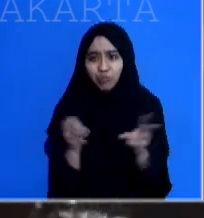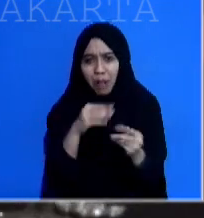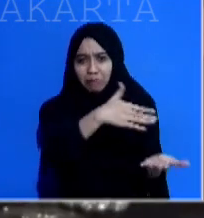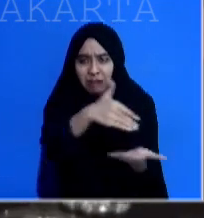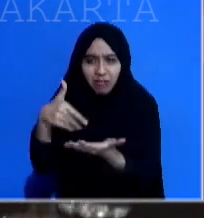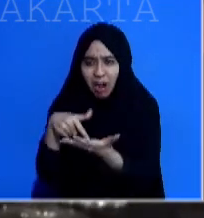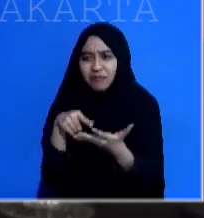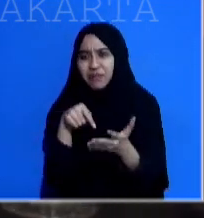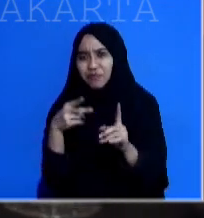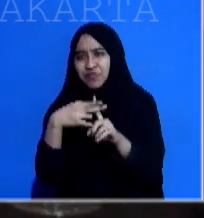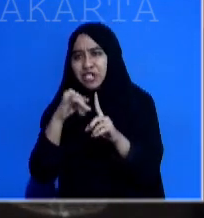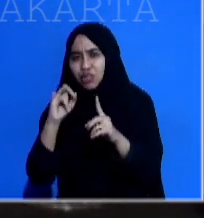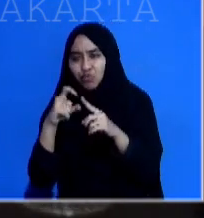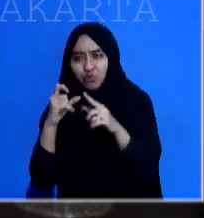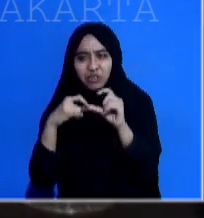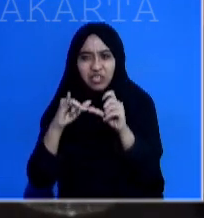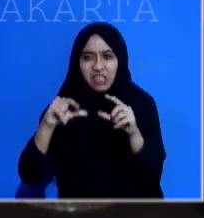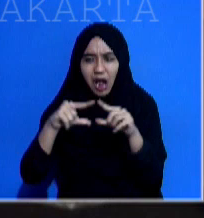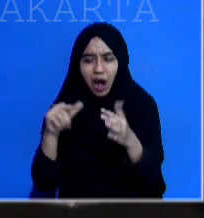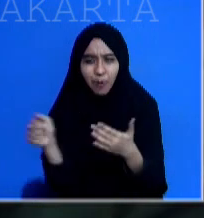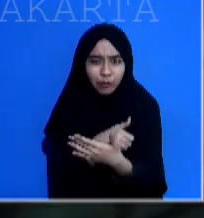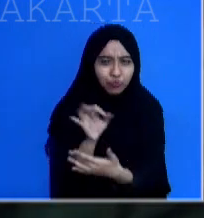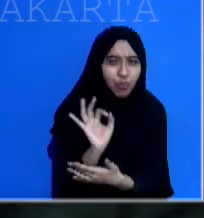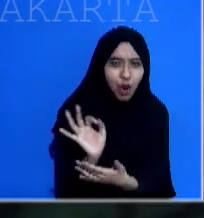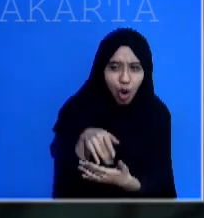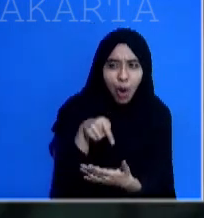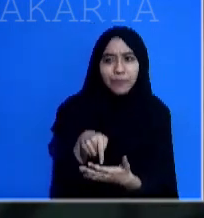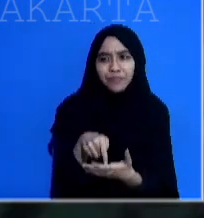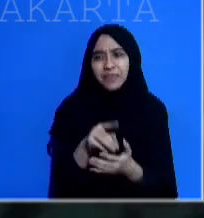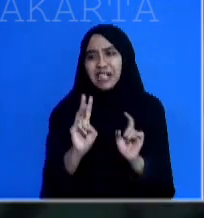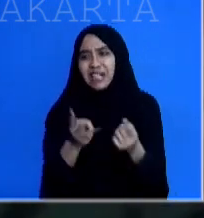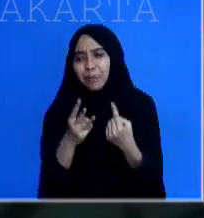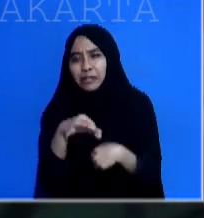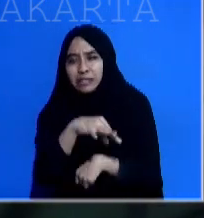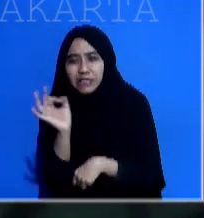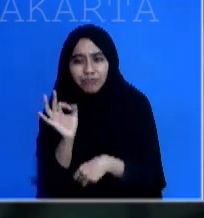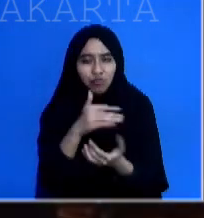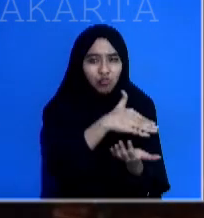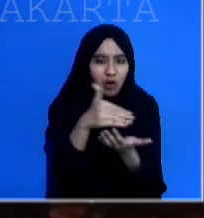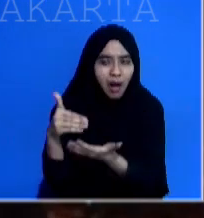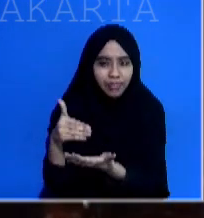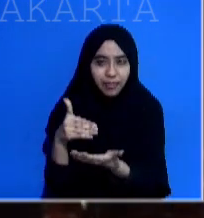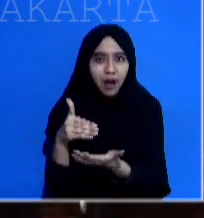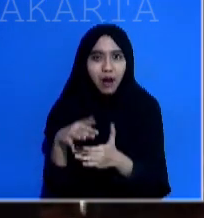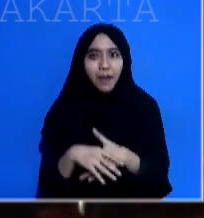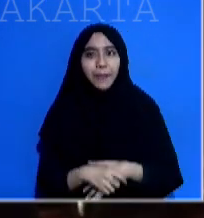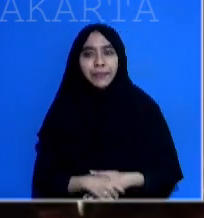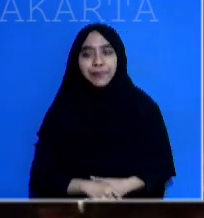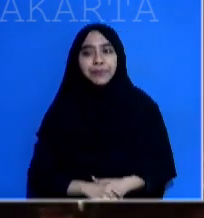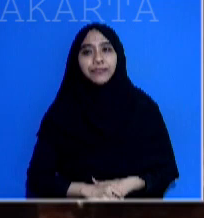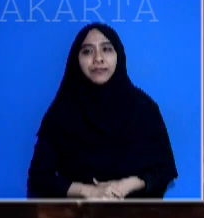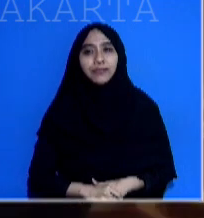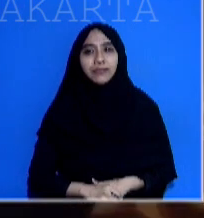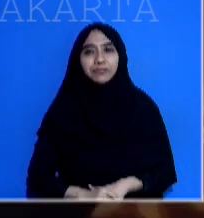fidusia yang belum dilakukan penghapusan di di sebanyak 13.000 data menurut Agung